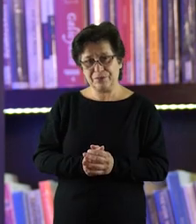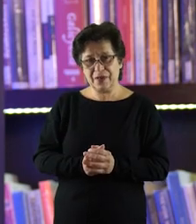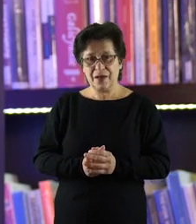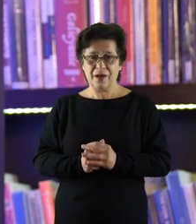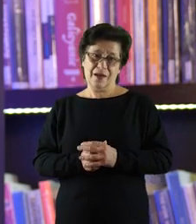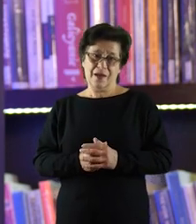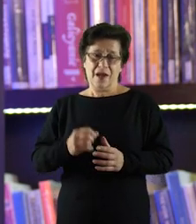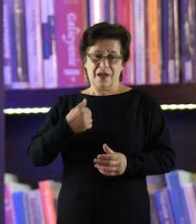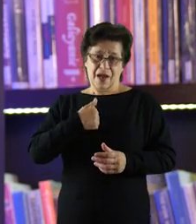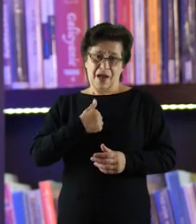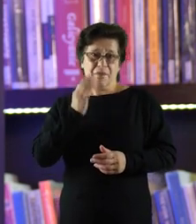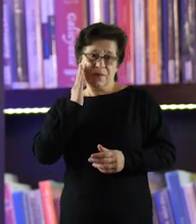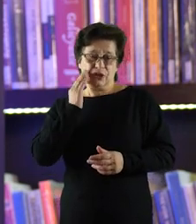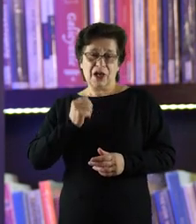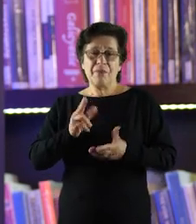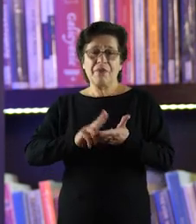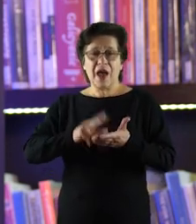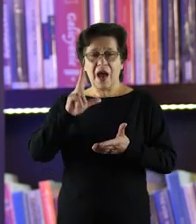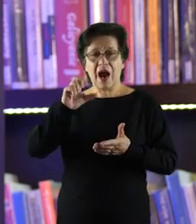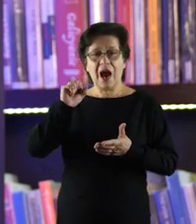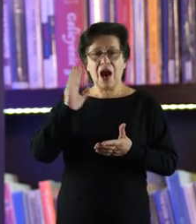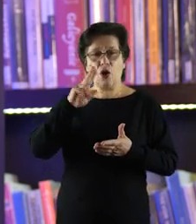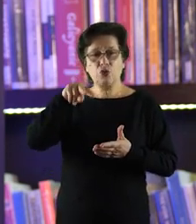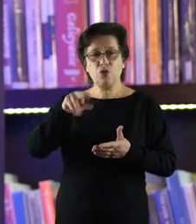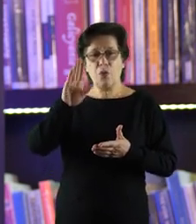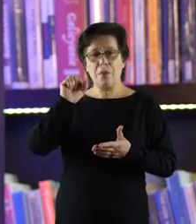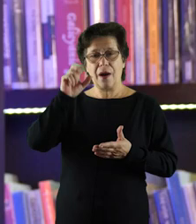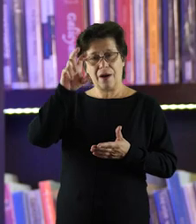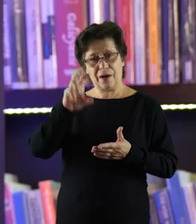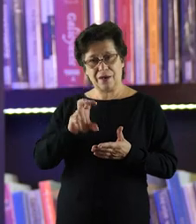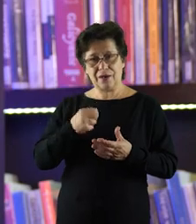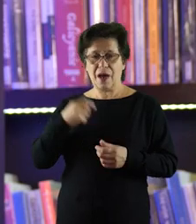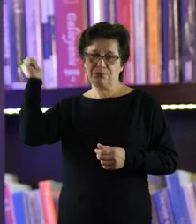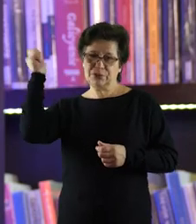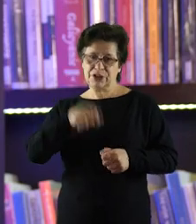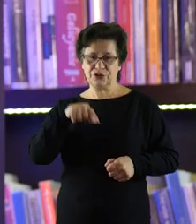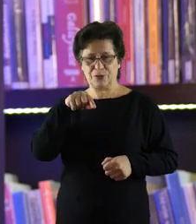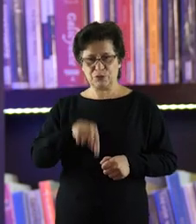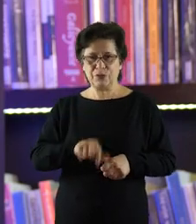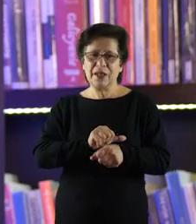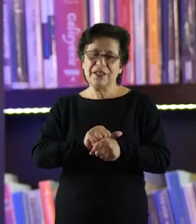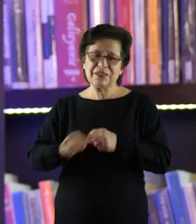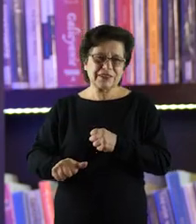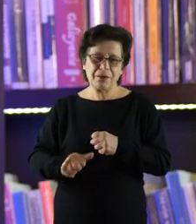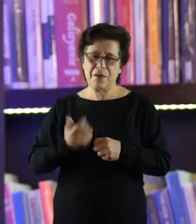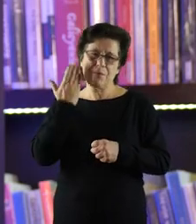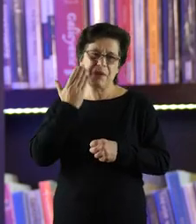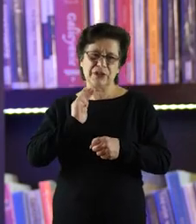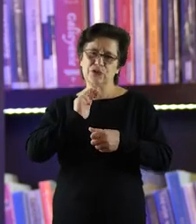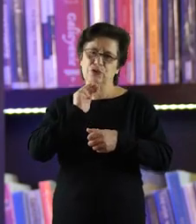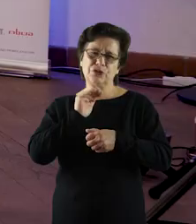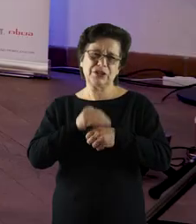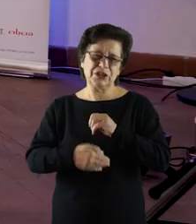Kaszub, gdzie mieszkam, zawsze prowadzi do Was i przyjeżdżam tutaj szczególnie szczęśliwa. Zwłaszcza, że byłam masę